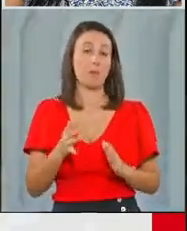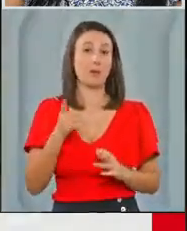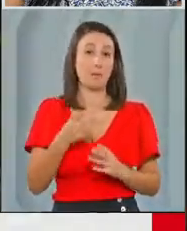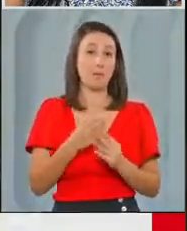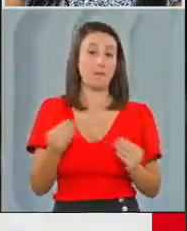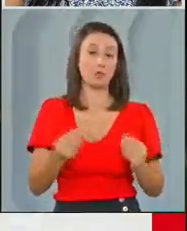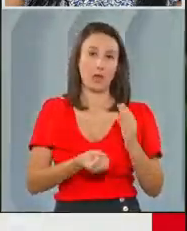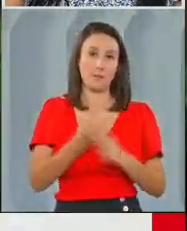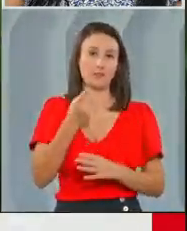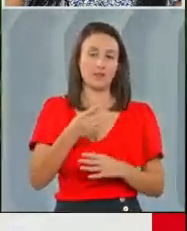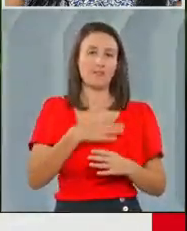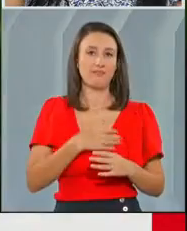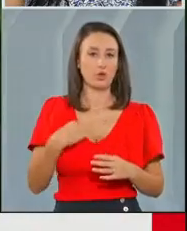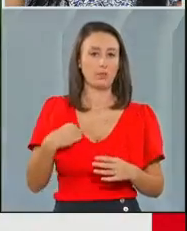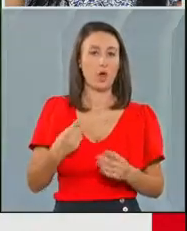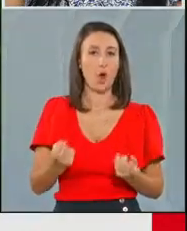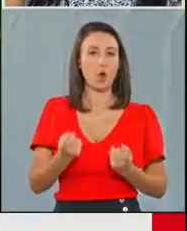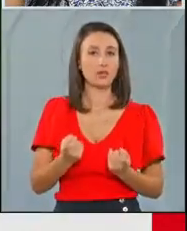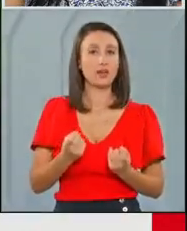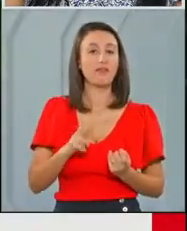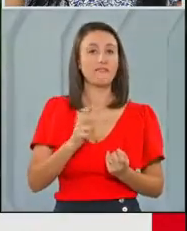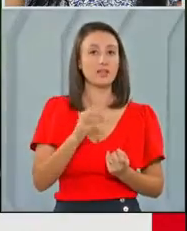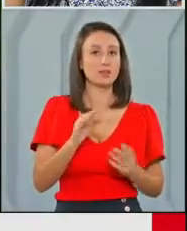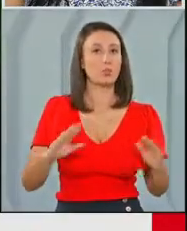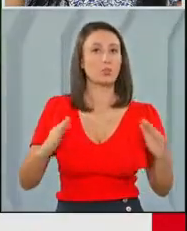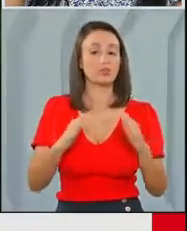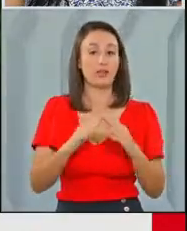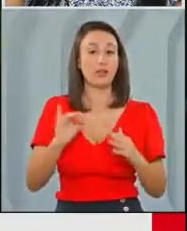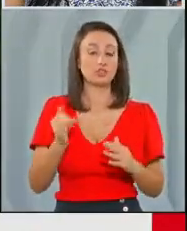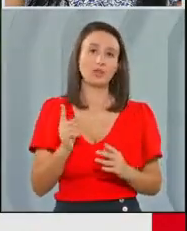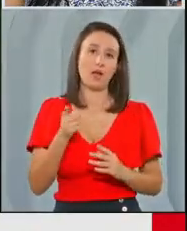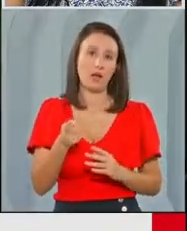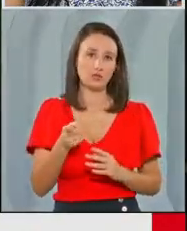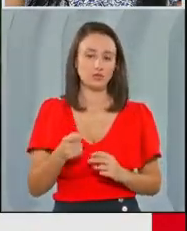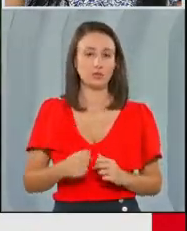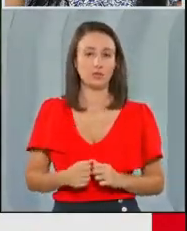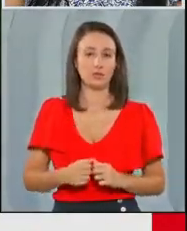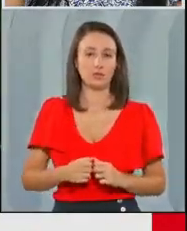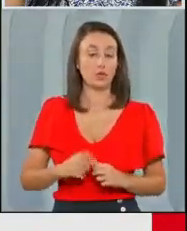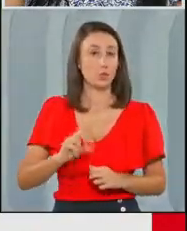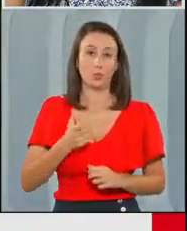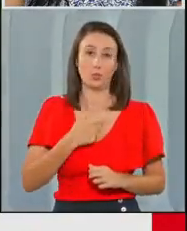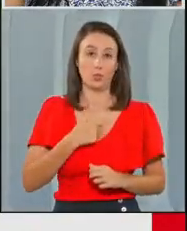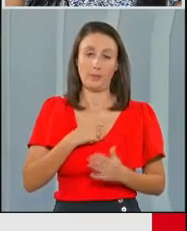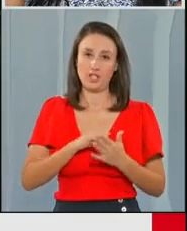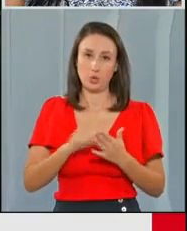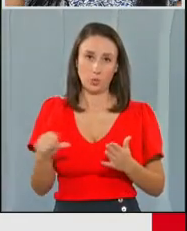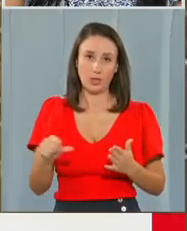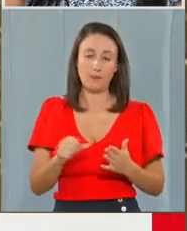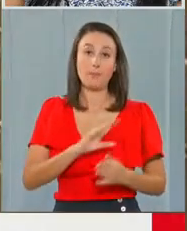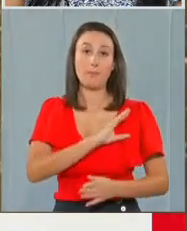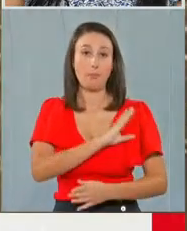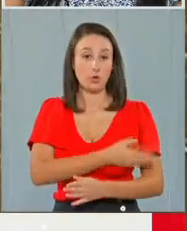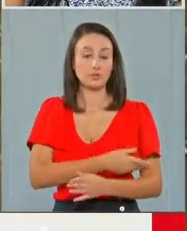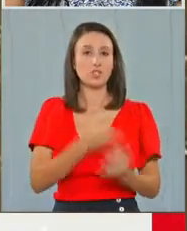mare de apariția acestor fenomene este în zona Olteniei, în vestul Munteniei, dar chiar și aici nu putem exclude în totalitate